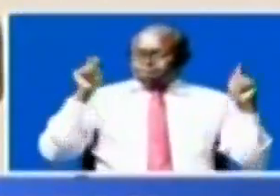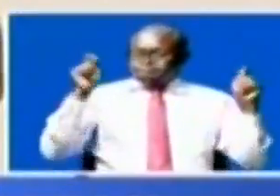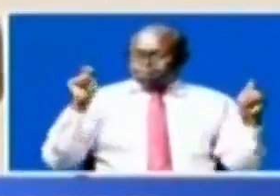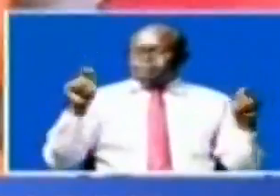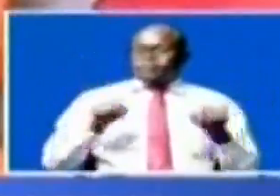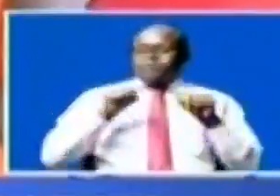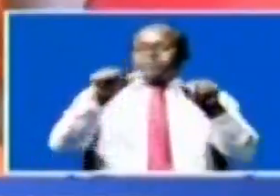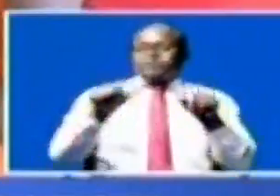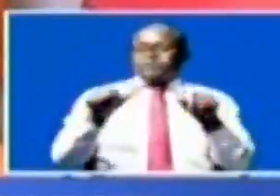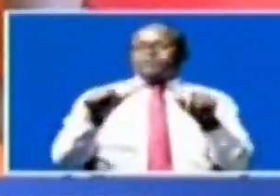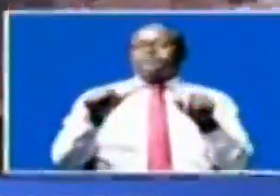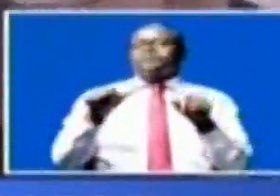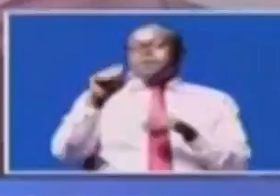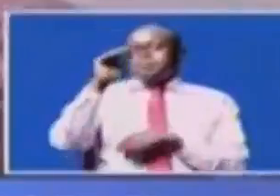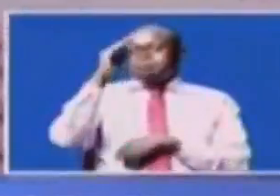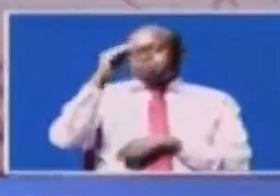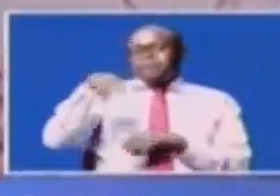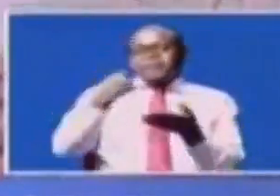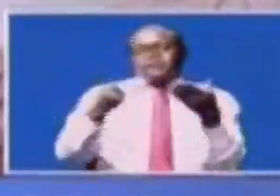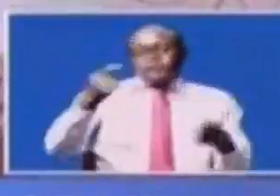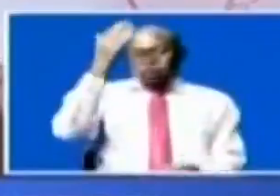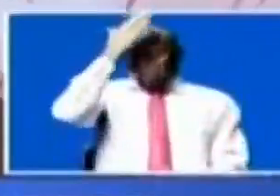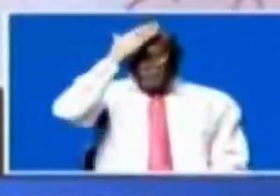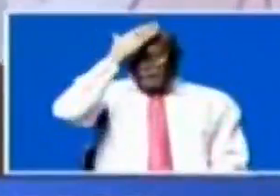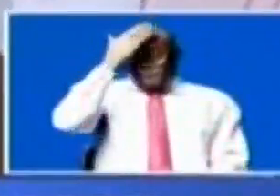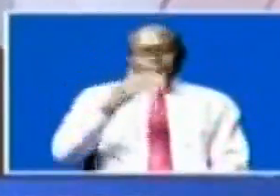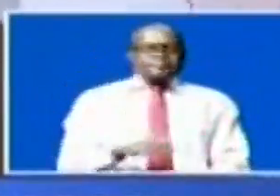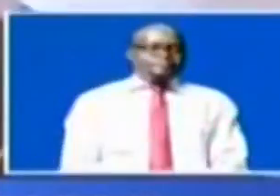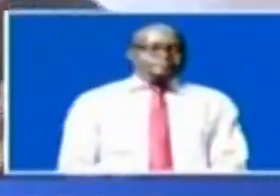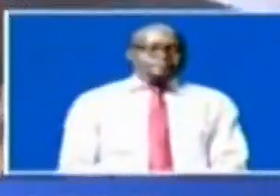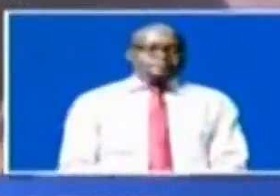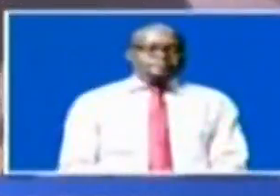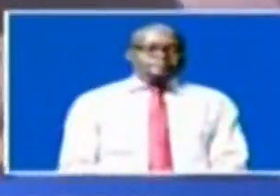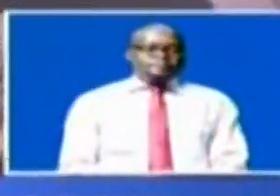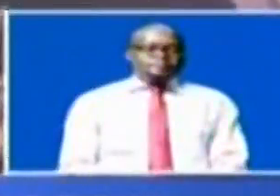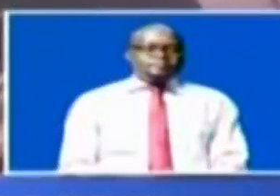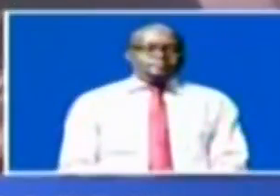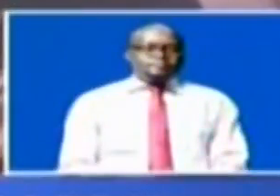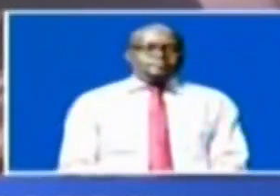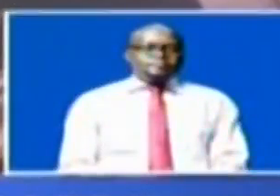yanatarajiwa kuendelea siku ya Jumatatu juma lijalo. Willy Lusige, KTN News, Kakamega.